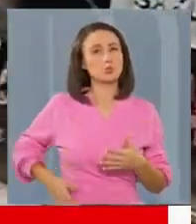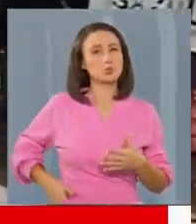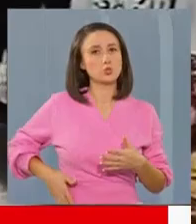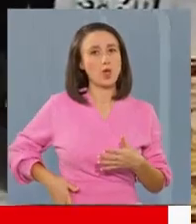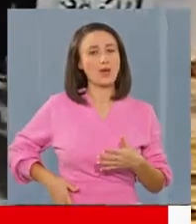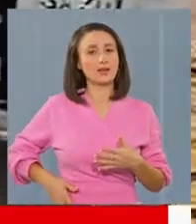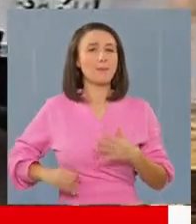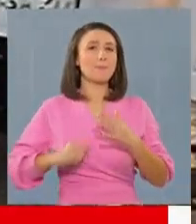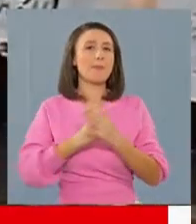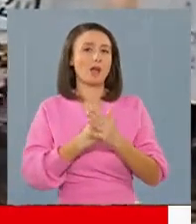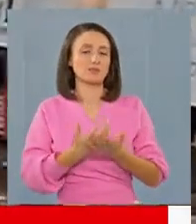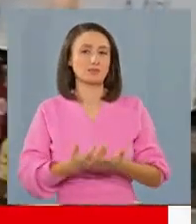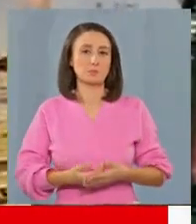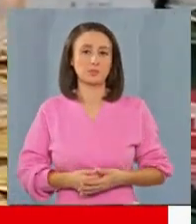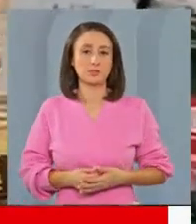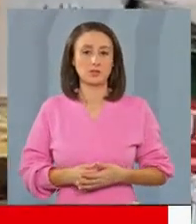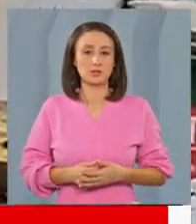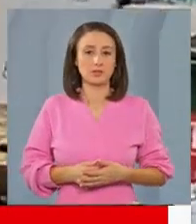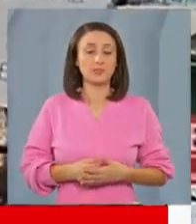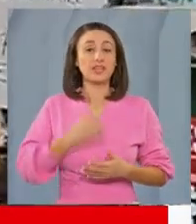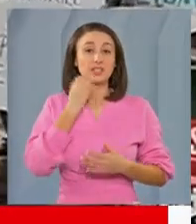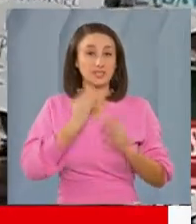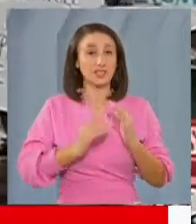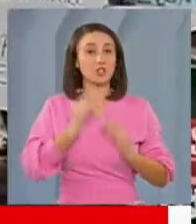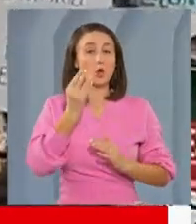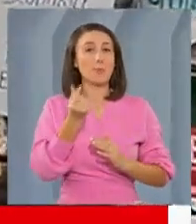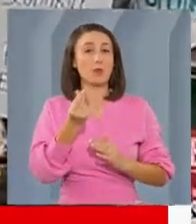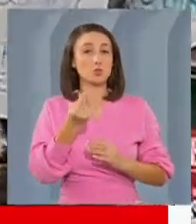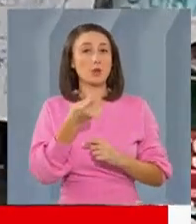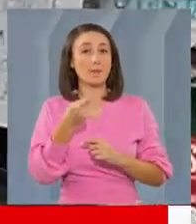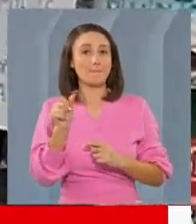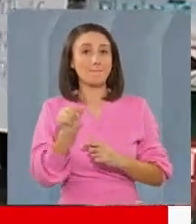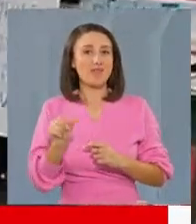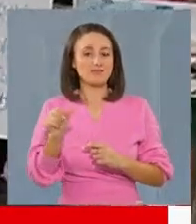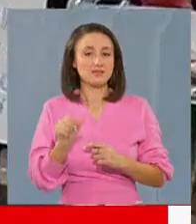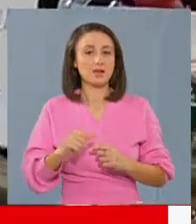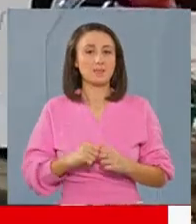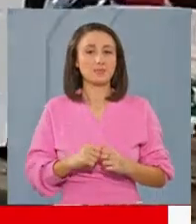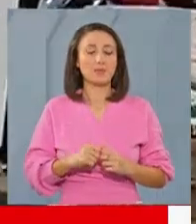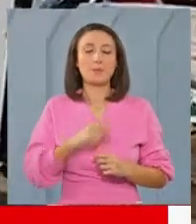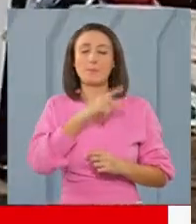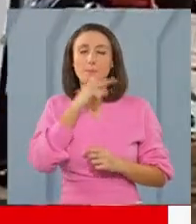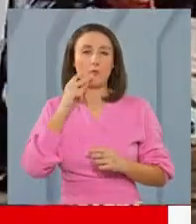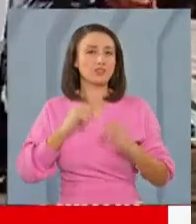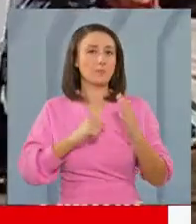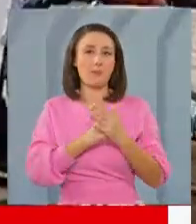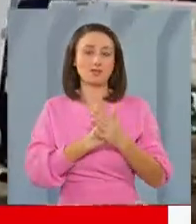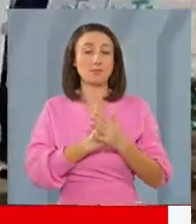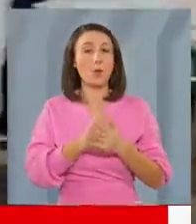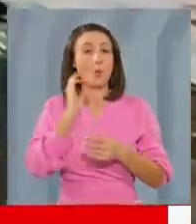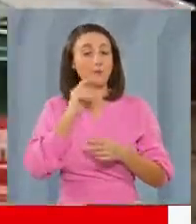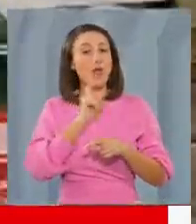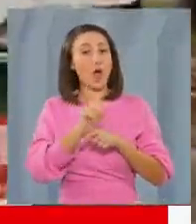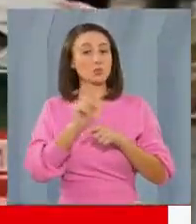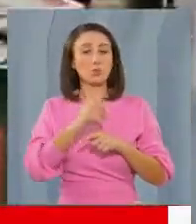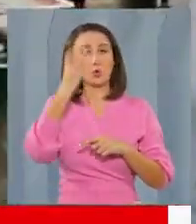niveluri record. Când creșteau prețurile la benzină, petrol făcea profit record. Oamenii acuză guvernanții că